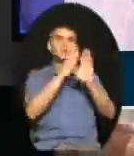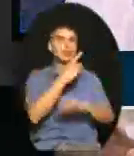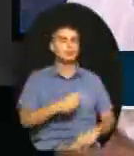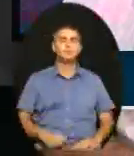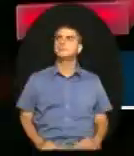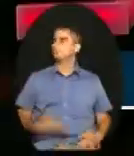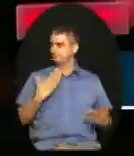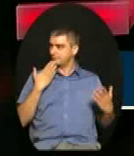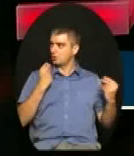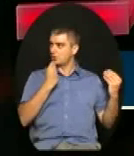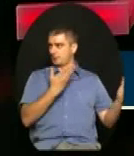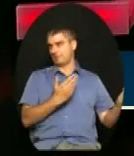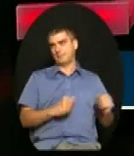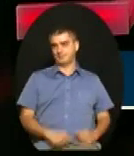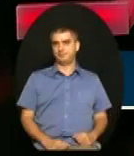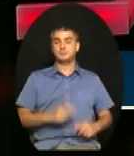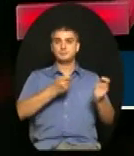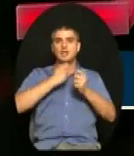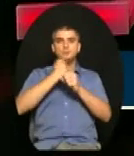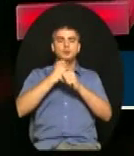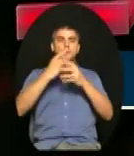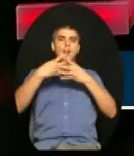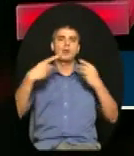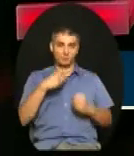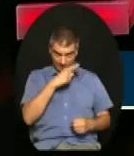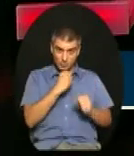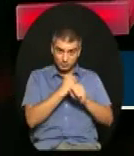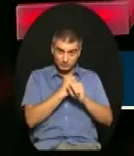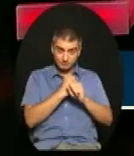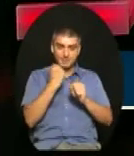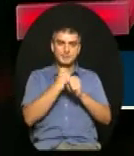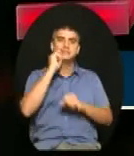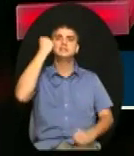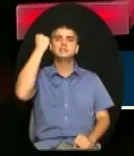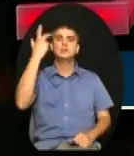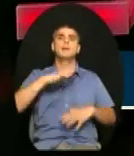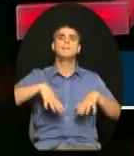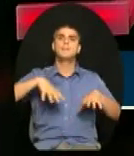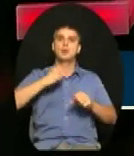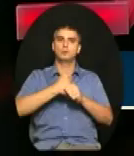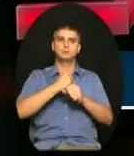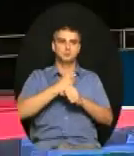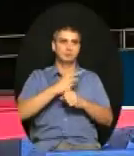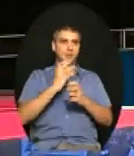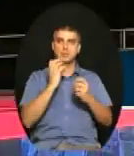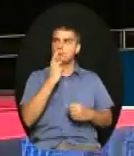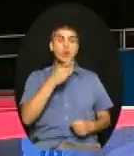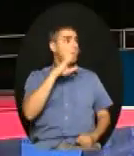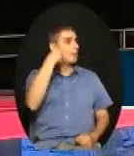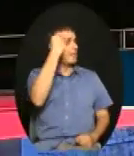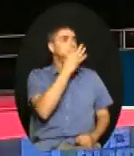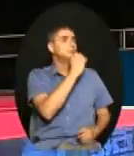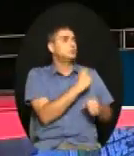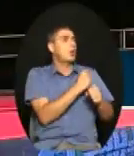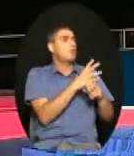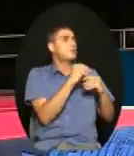שלך היא הטרור. הנה, תודה רבה. החקלאים שעובדים על הגבול, הם עושים מעשה ציוני, הם מגדלים תפוחי אדמה. גם לפלסטינים מותר